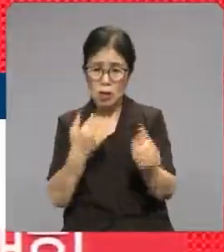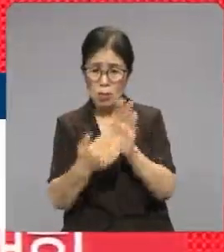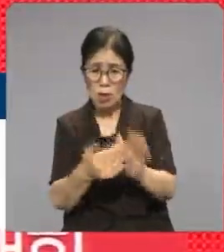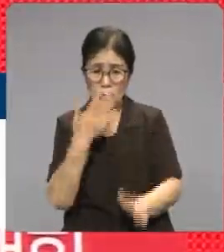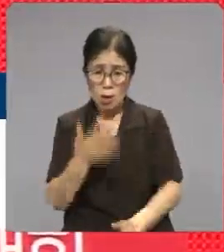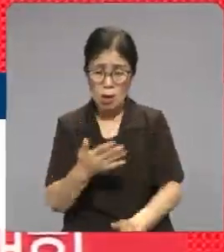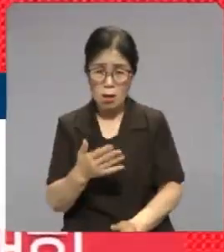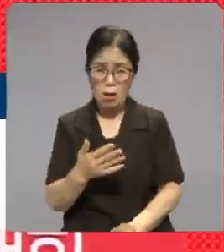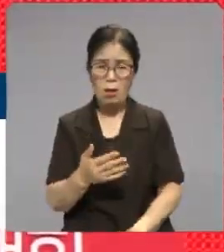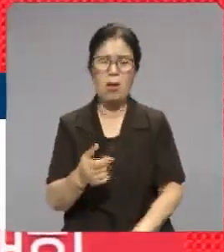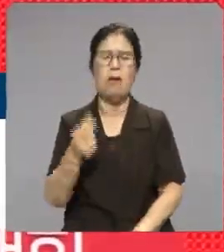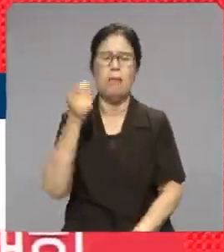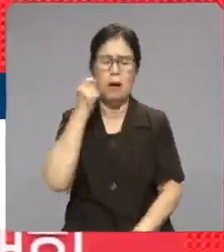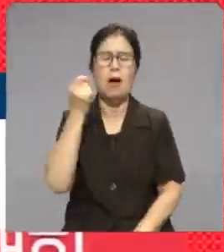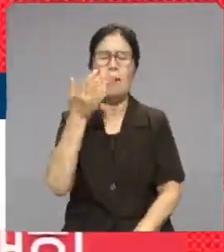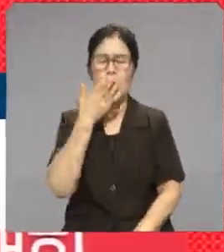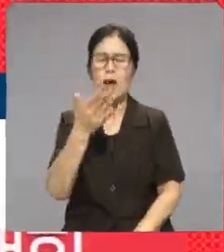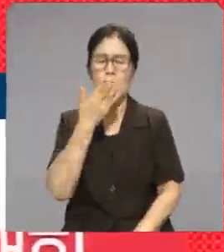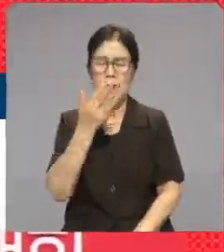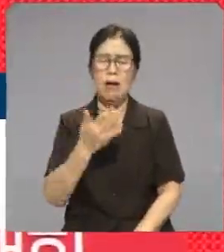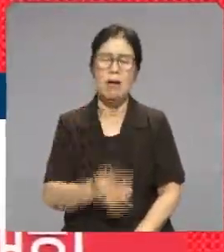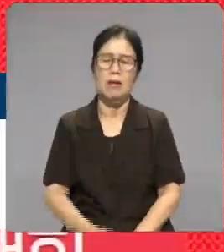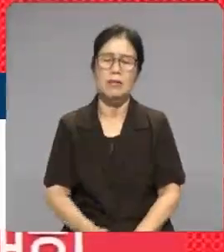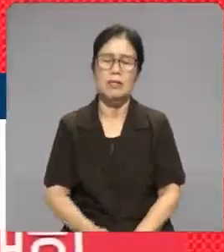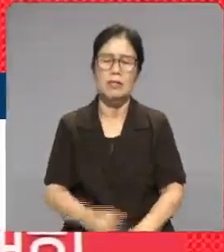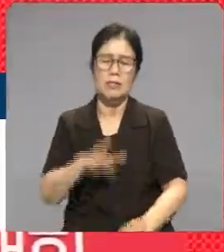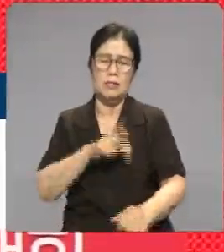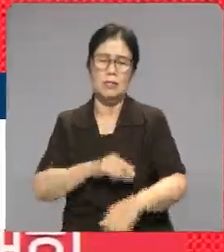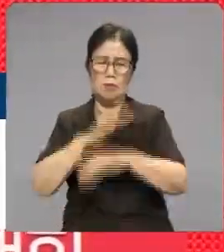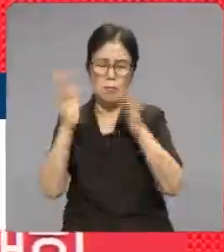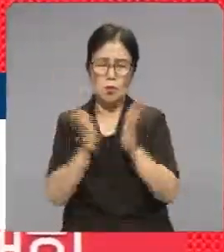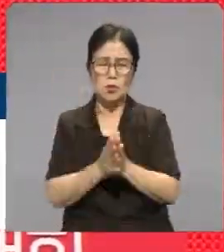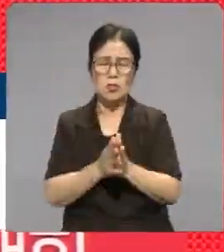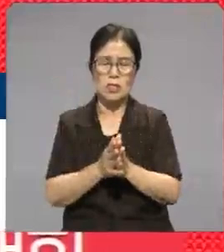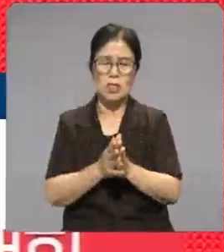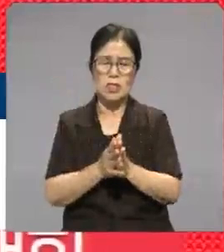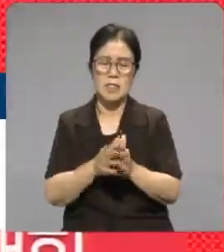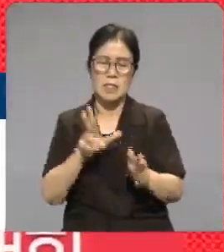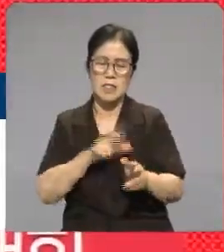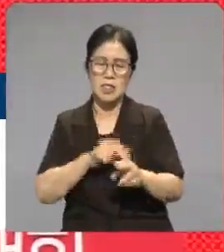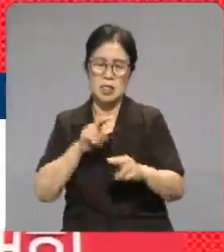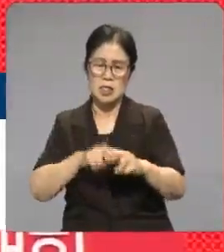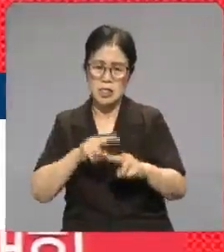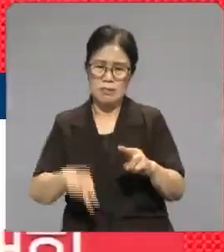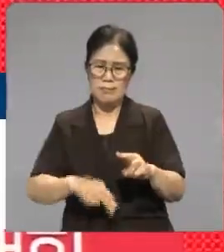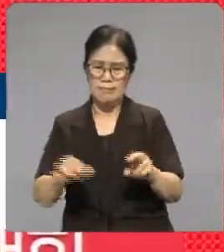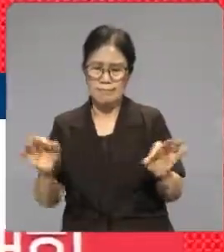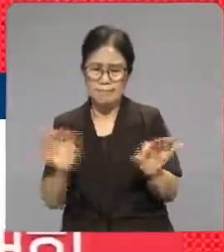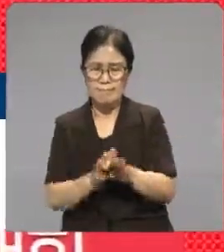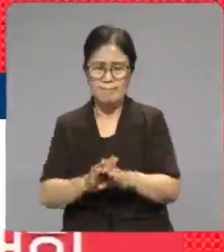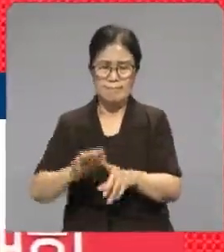못 막습니까? 의원들이 모두 의원직을 버릴